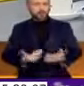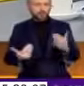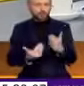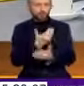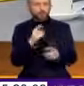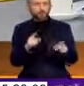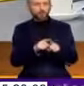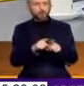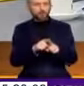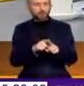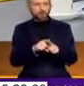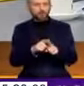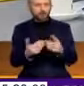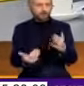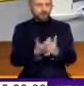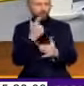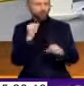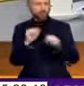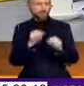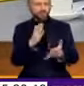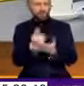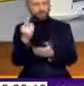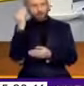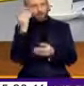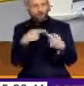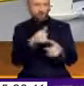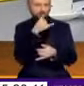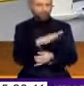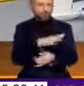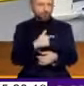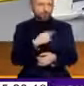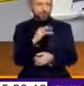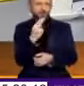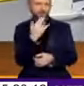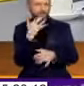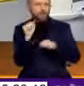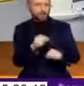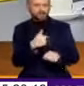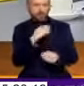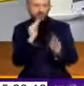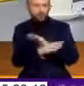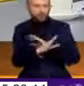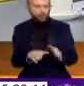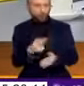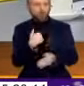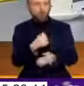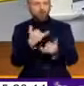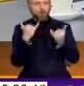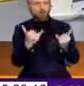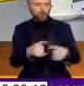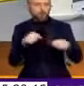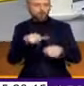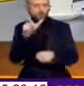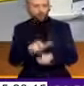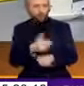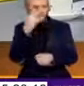такому неототалітаризмі, що є тільки одна думка, іншої не може бути. Я є націоналіст, я цього не приховую, але я поважаю право